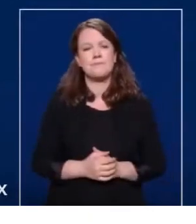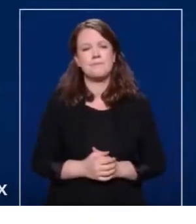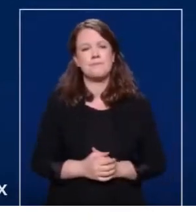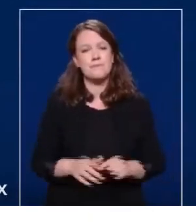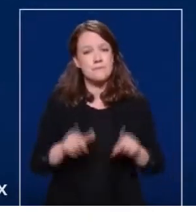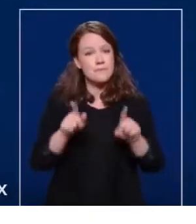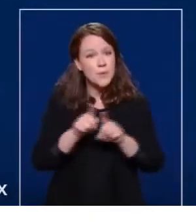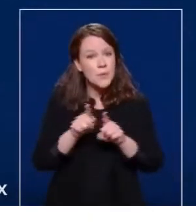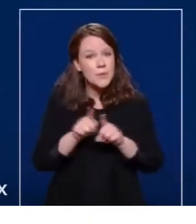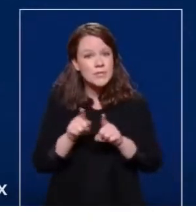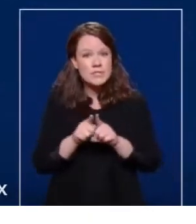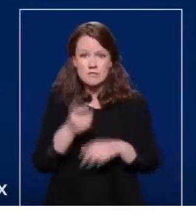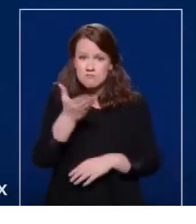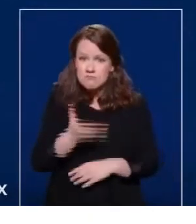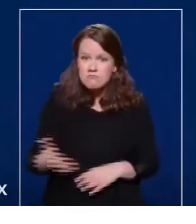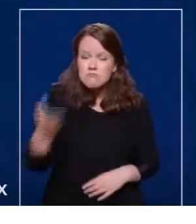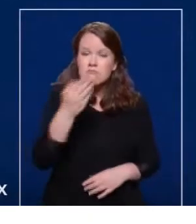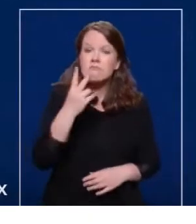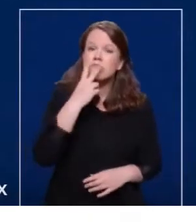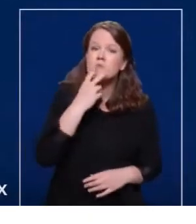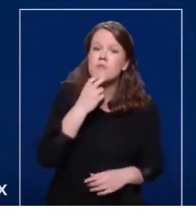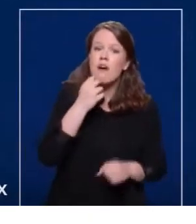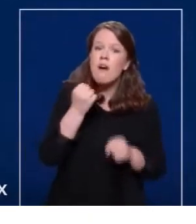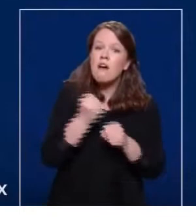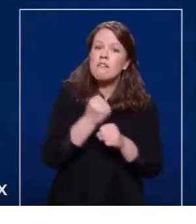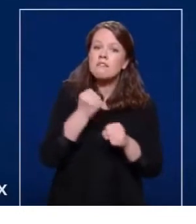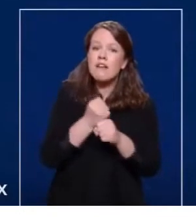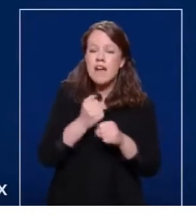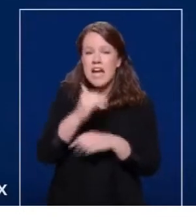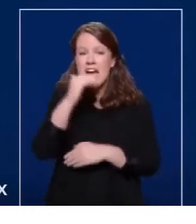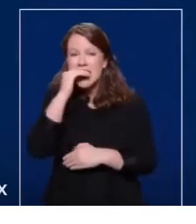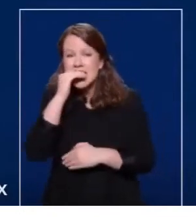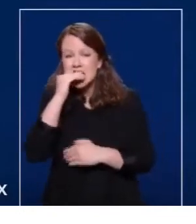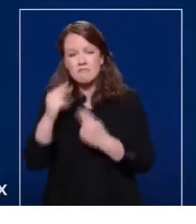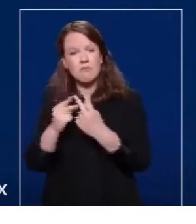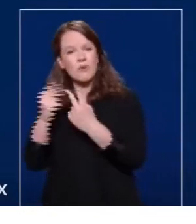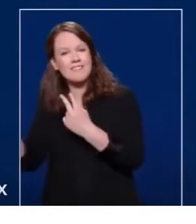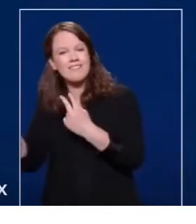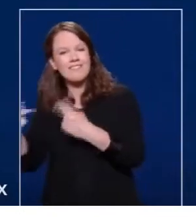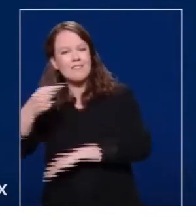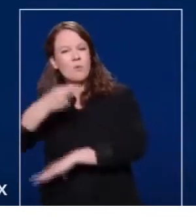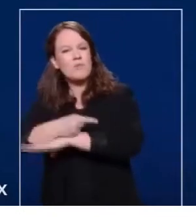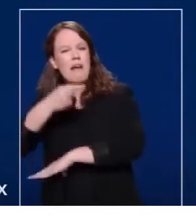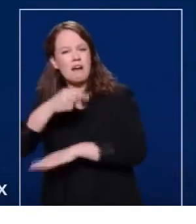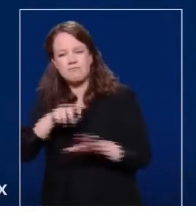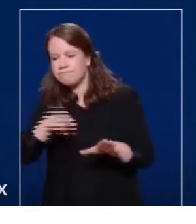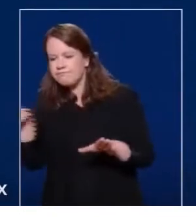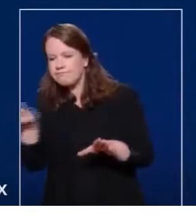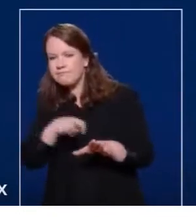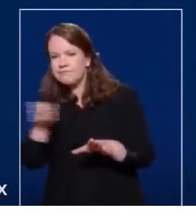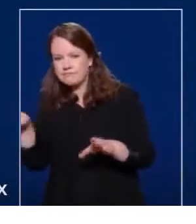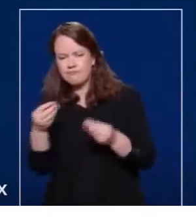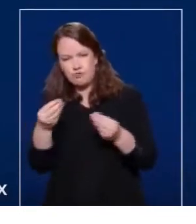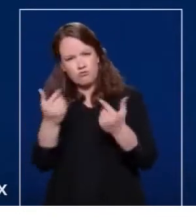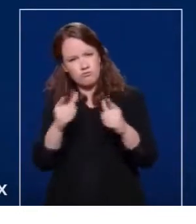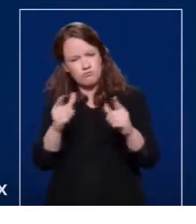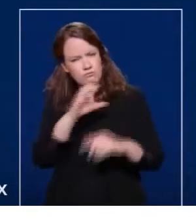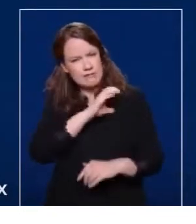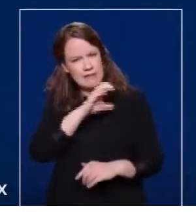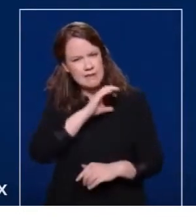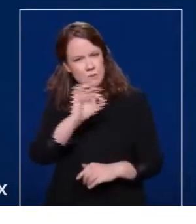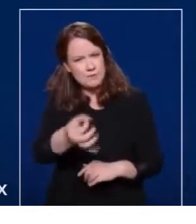le quotidien de nos concitoyens travailleurs transfrontaliers. Alors certains militaient, je le sais, pour le